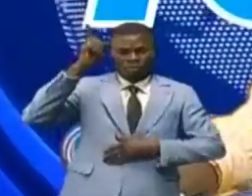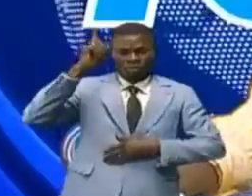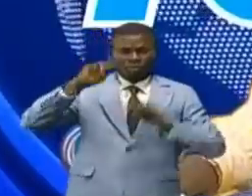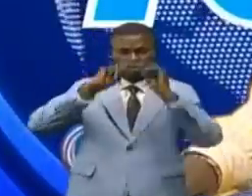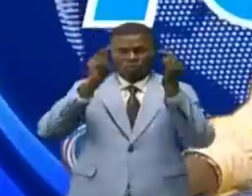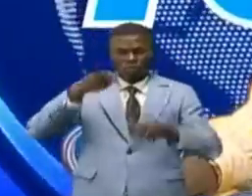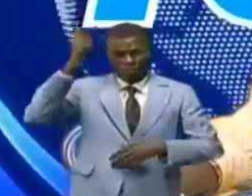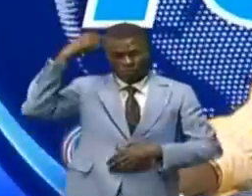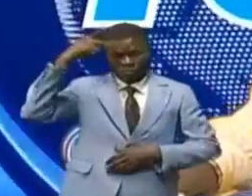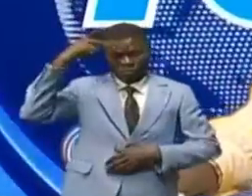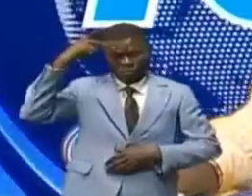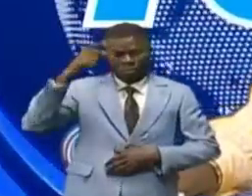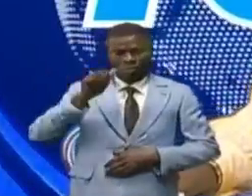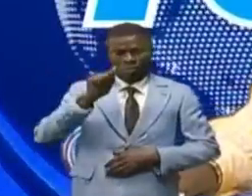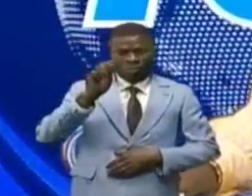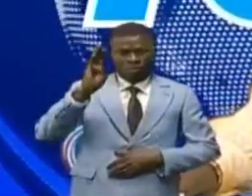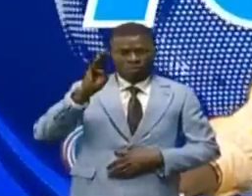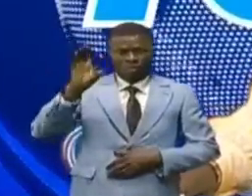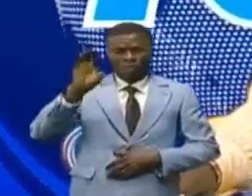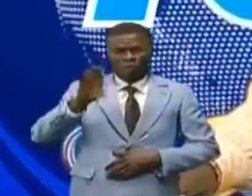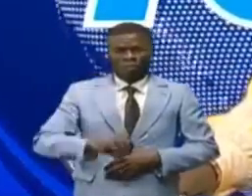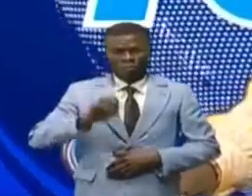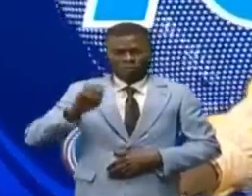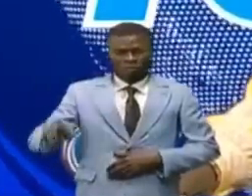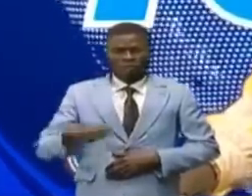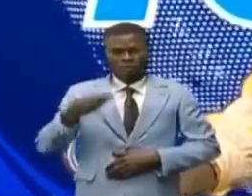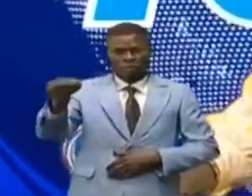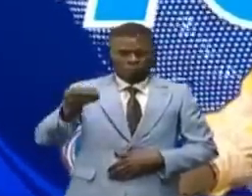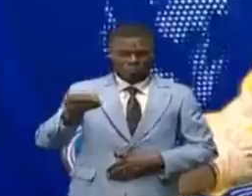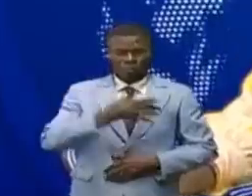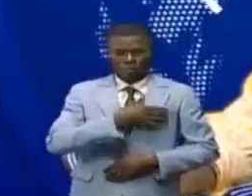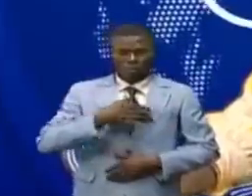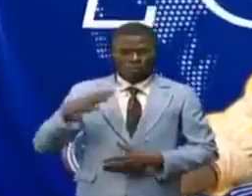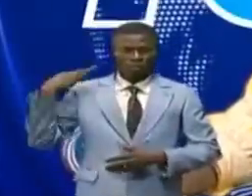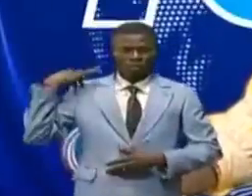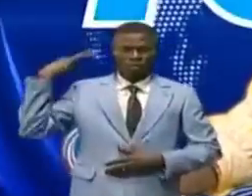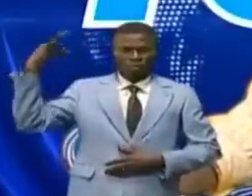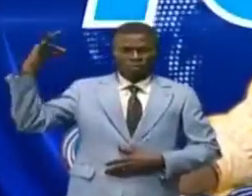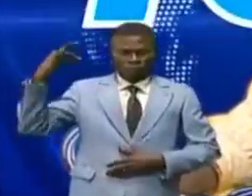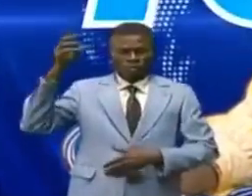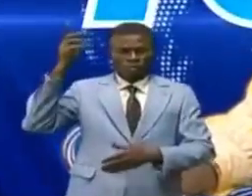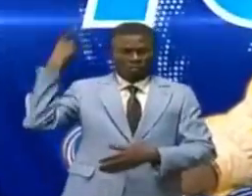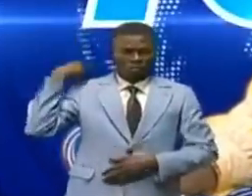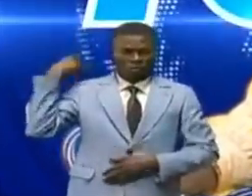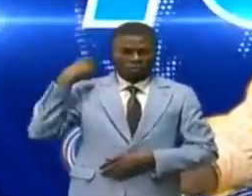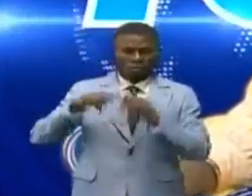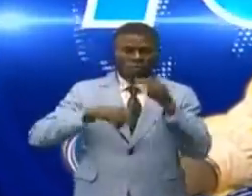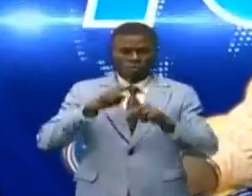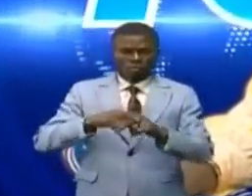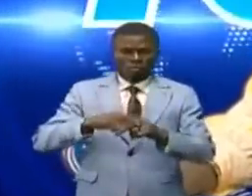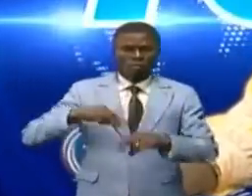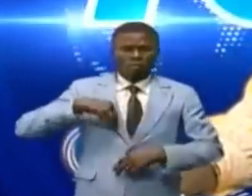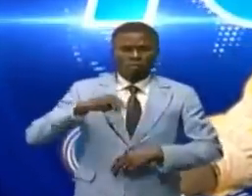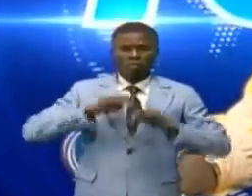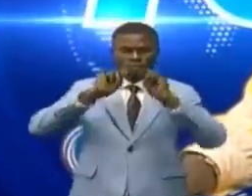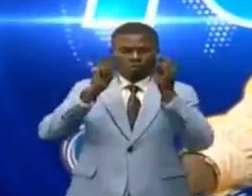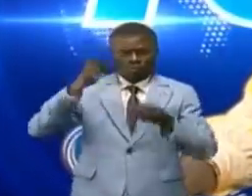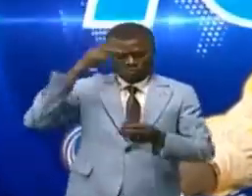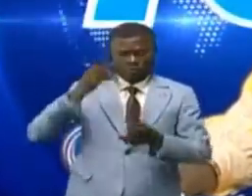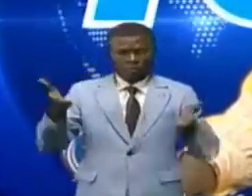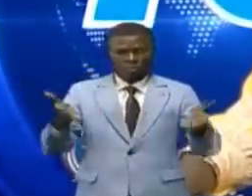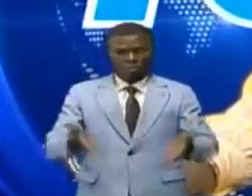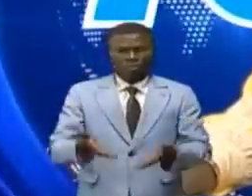plutôt du regroupement politique ab50 a déposé les candidatures à la députation nationale des quelques membres de son regroupement politique